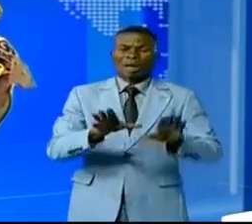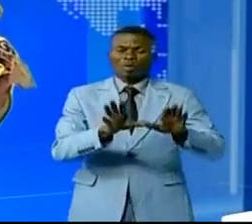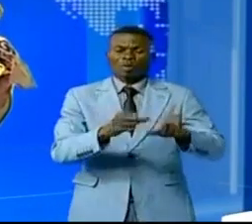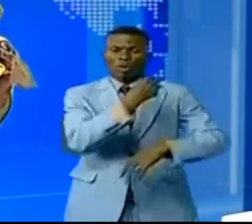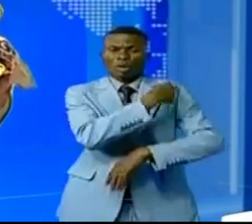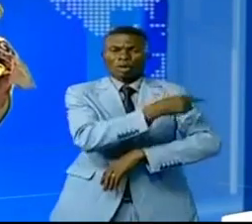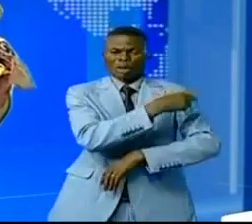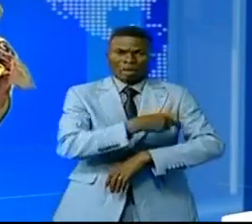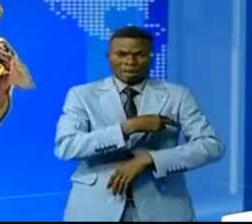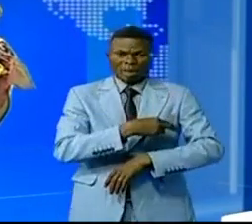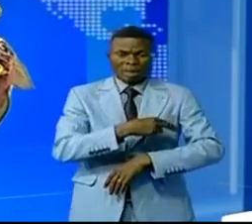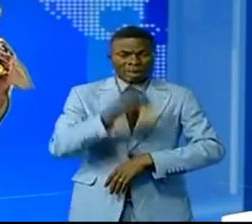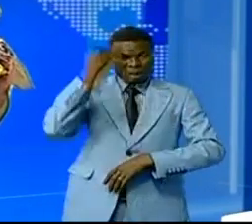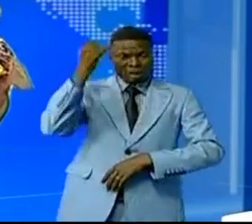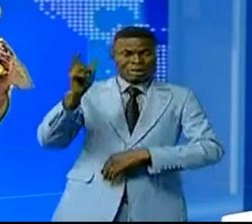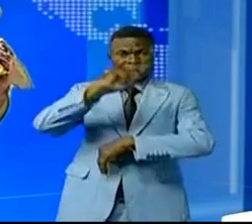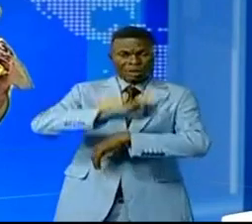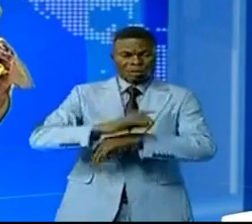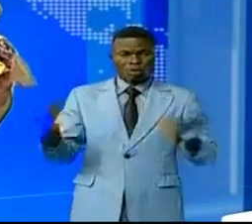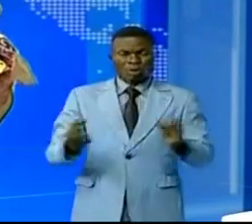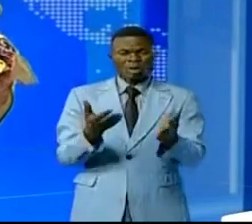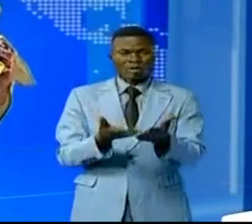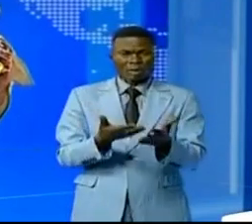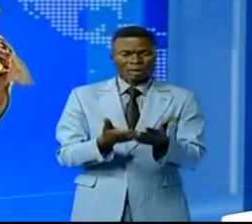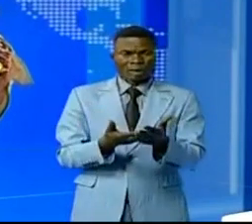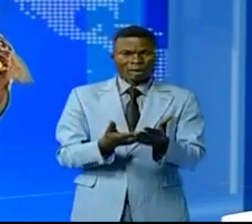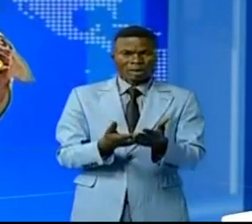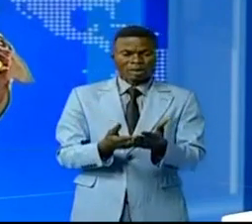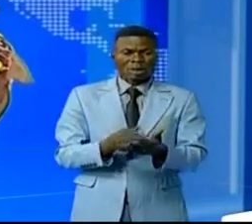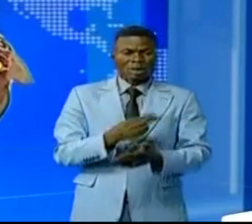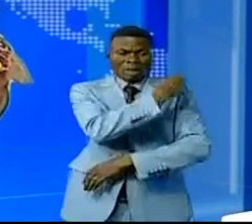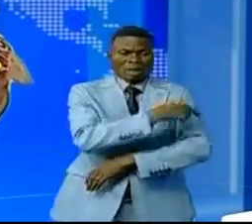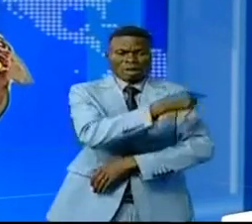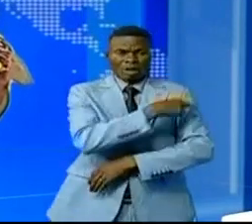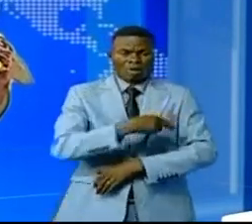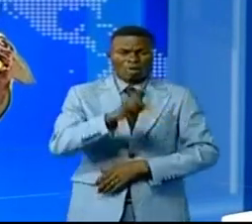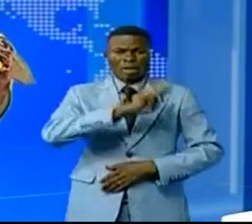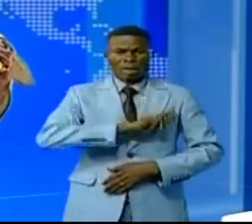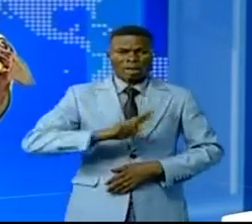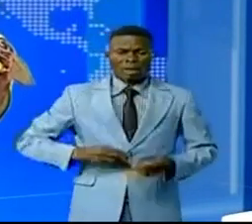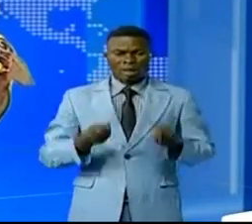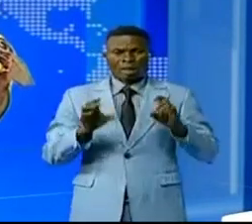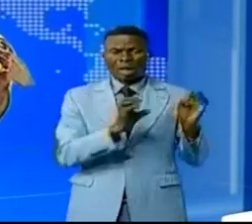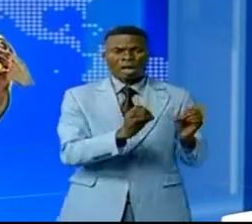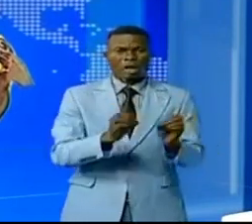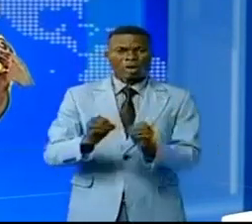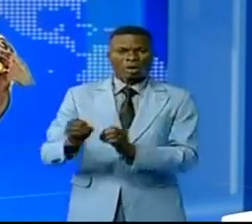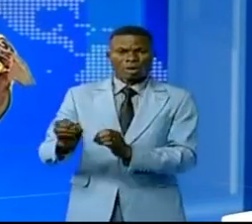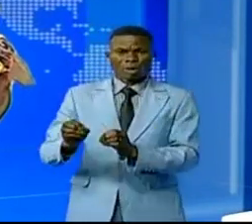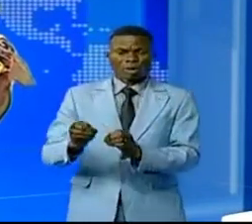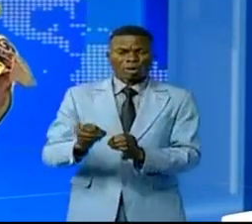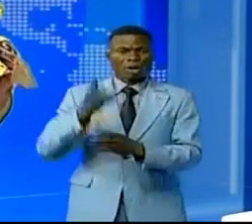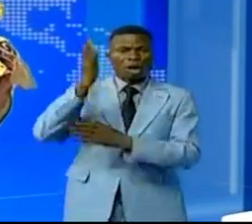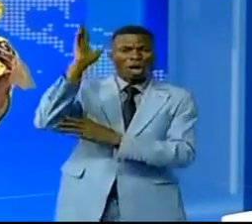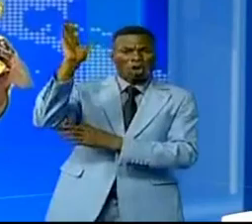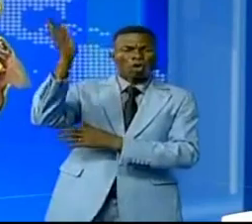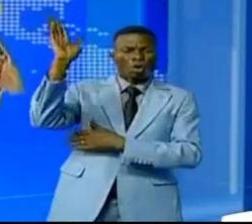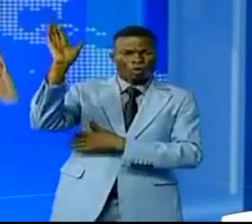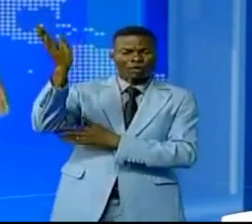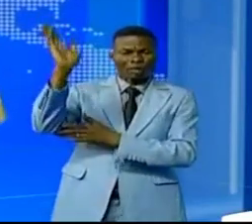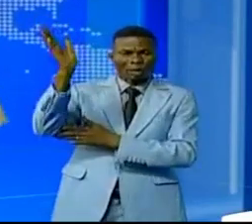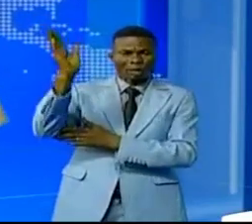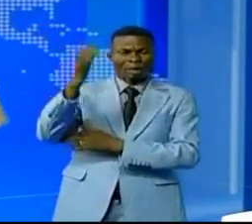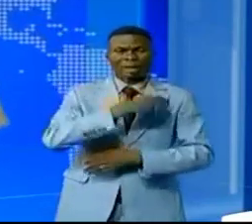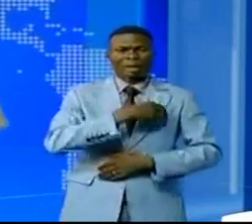En marge de cette journée, la Croix-Rouge RDC a organisé une conférence